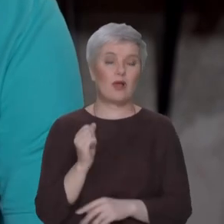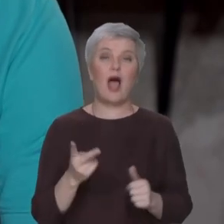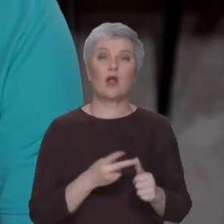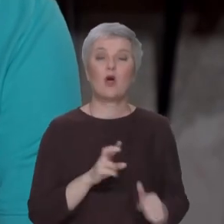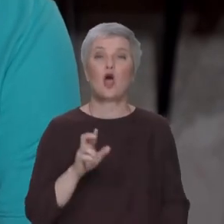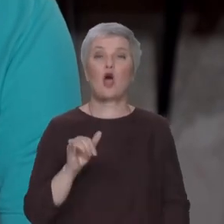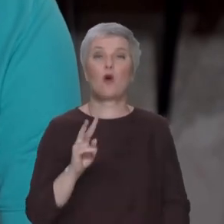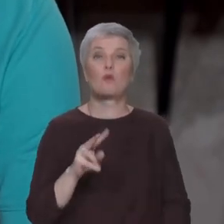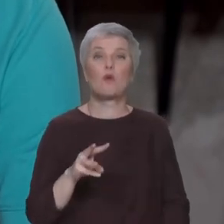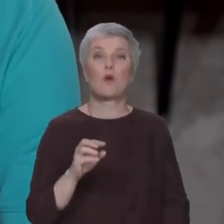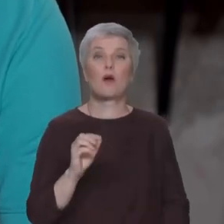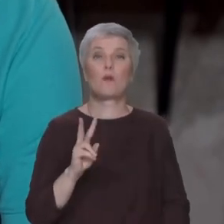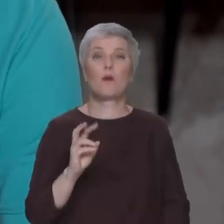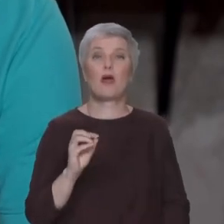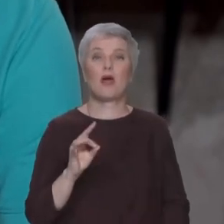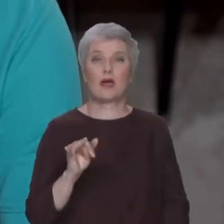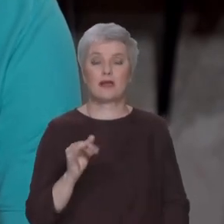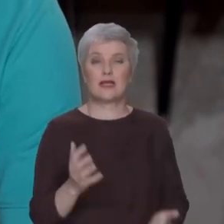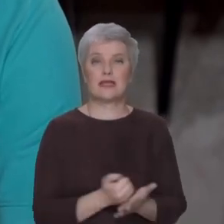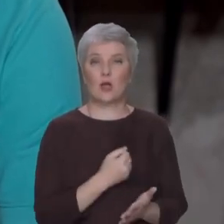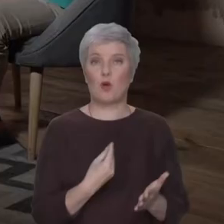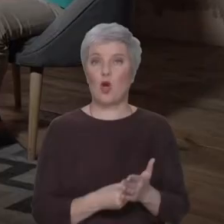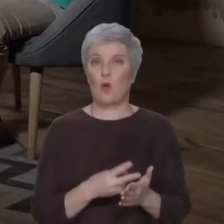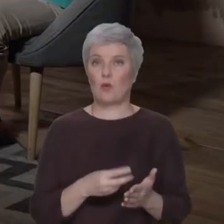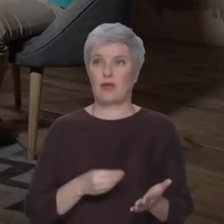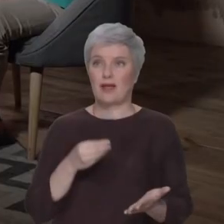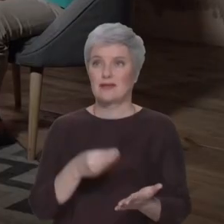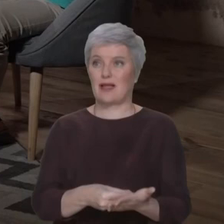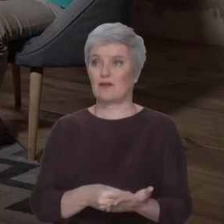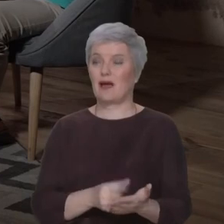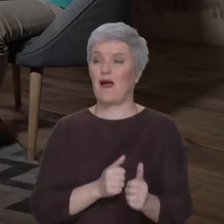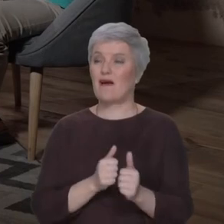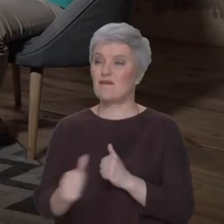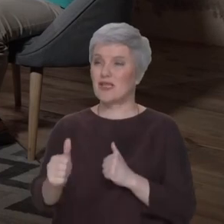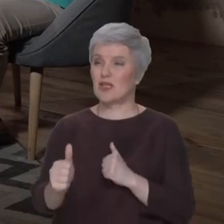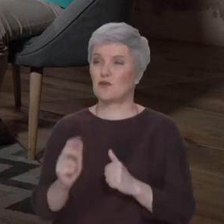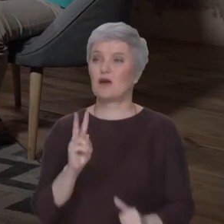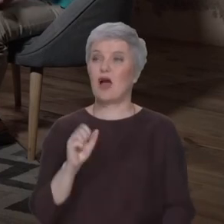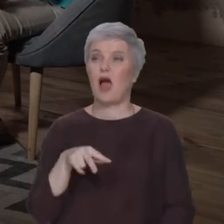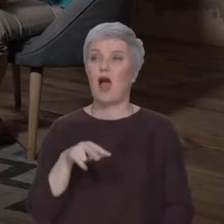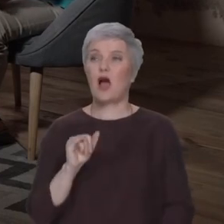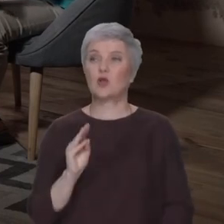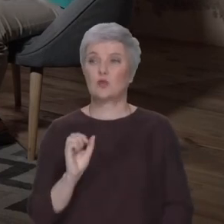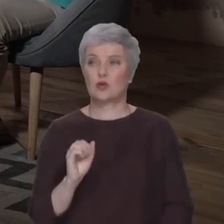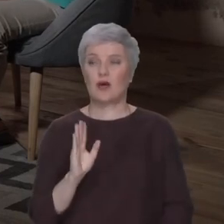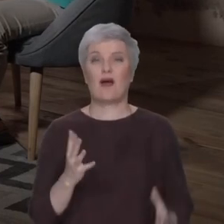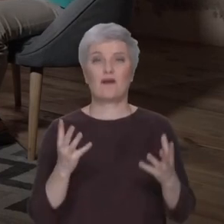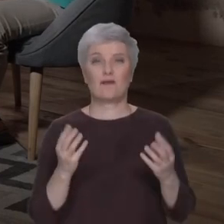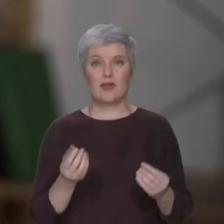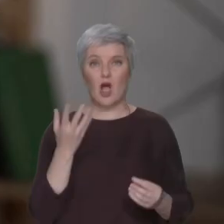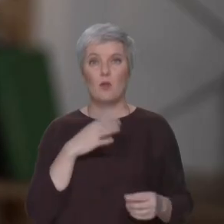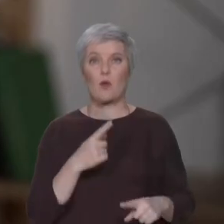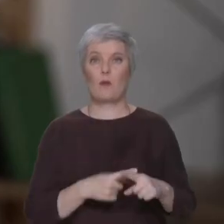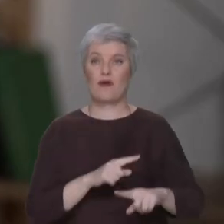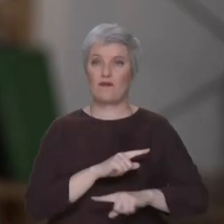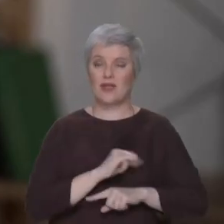букмекери, які зробляють гроші на ставках. От відрив Калуша на день, коли відбувся і півфінал, і